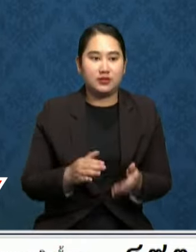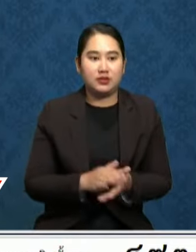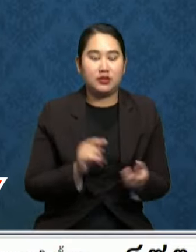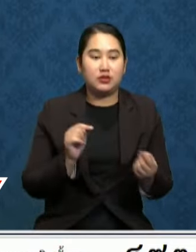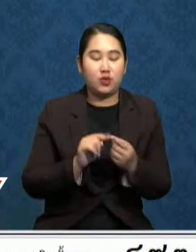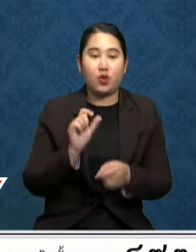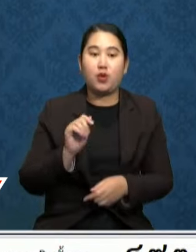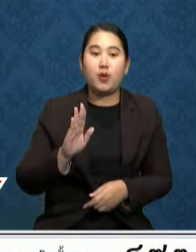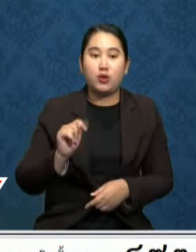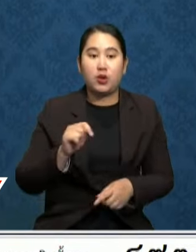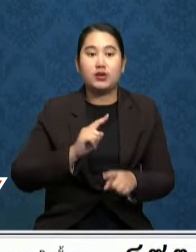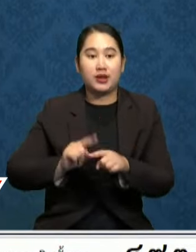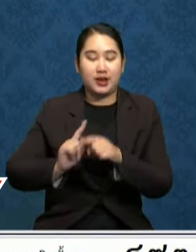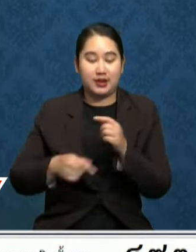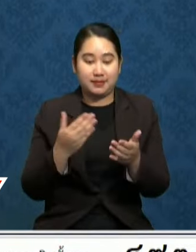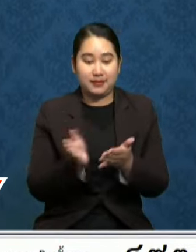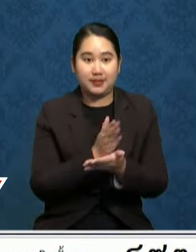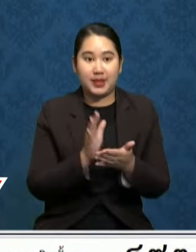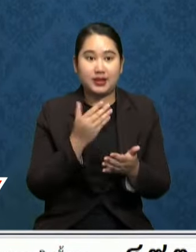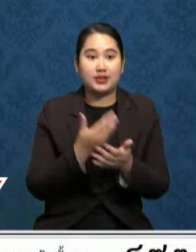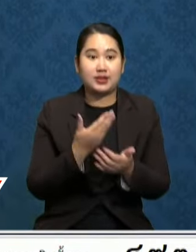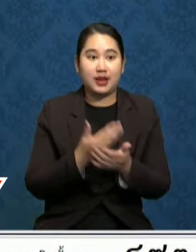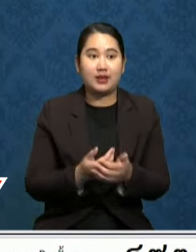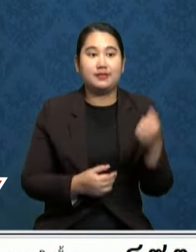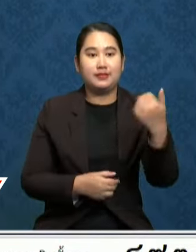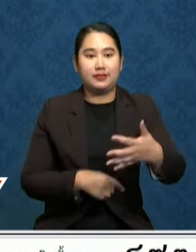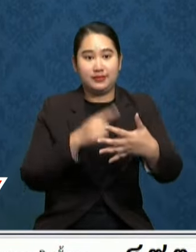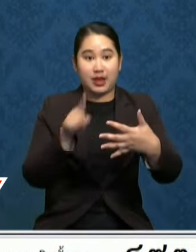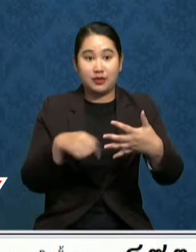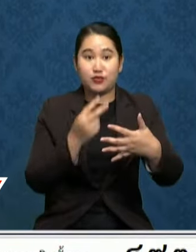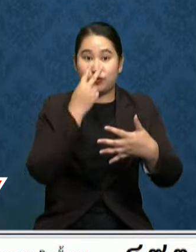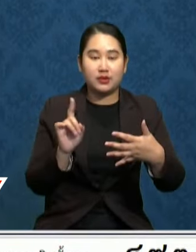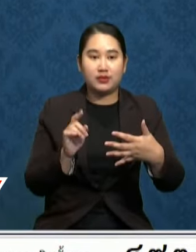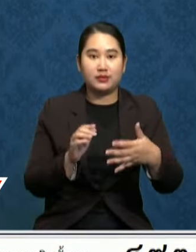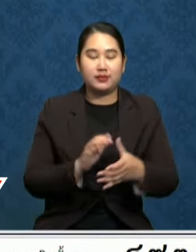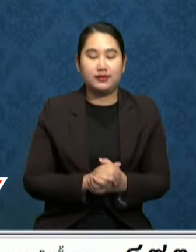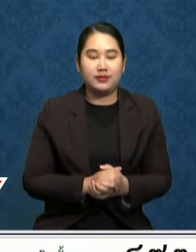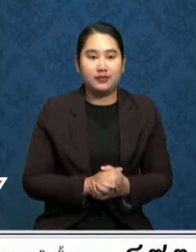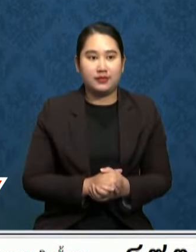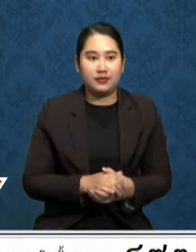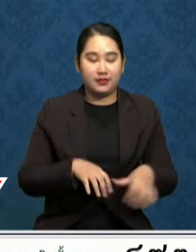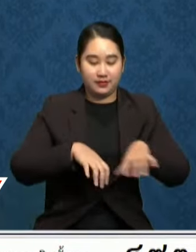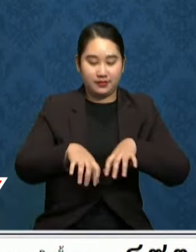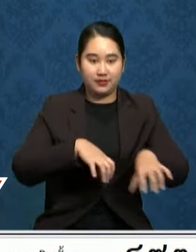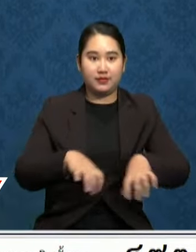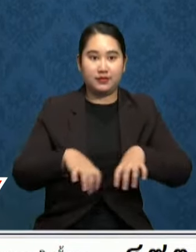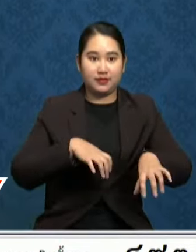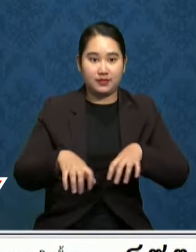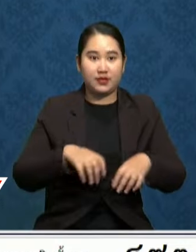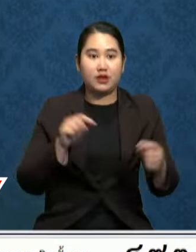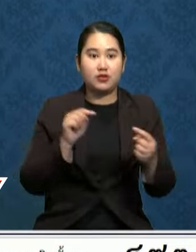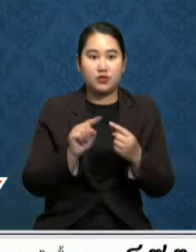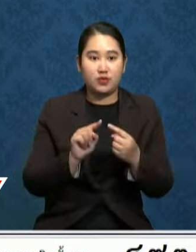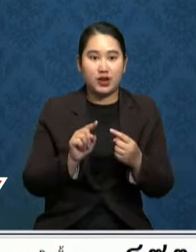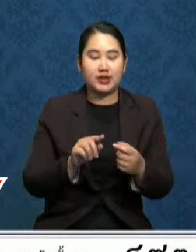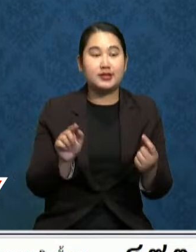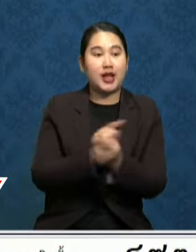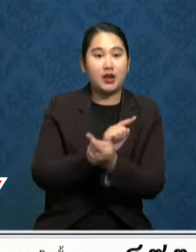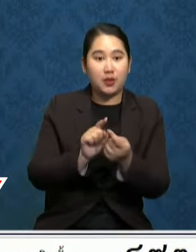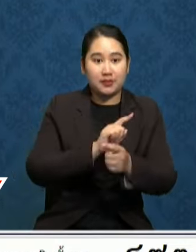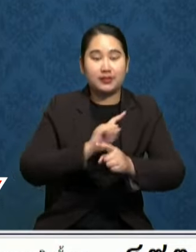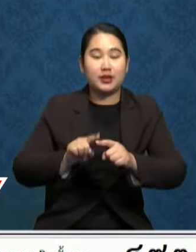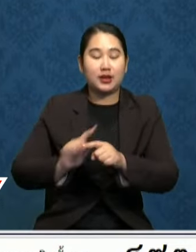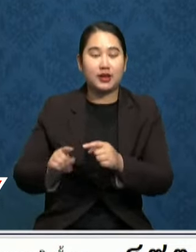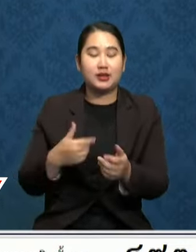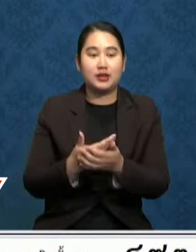ปหสวตำบนครับแ่งเป็น 5 ด้านและเมอไปดูด้านการจัดการปริหารสาธนะด้านสังคมครั